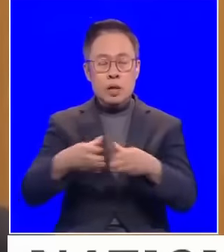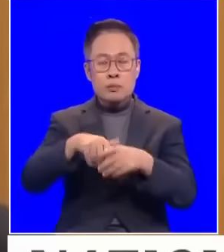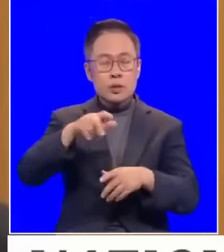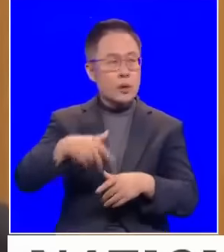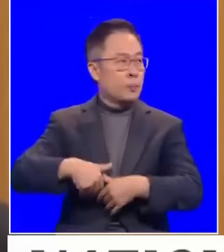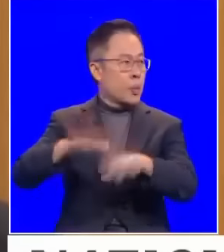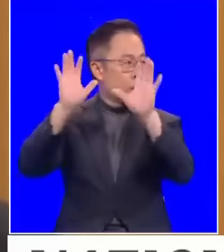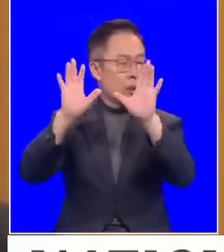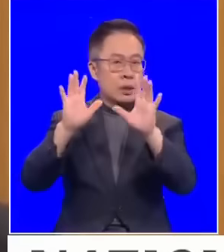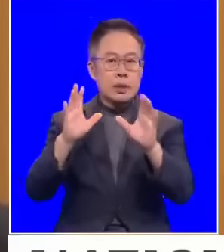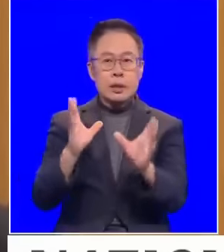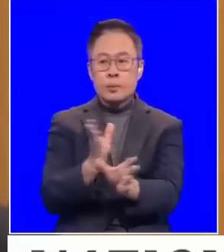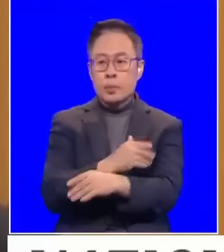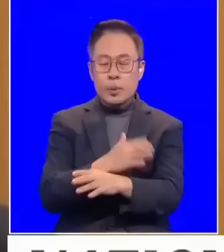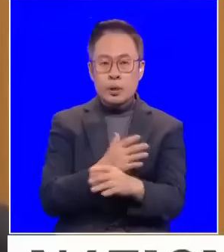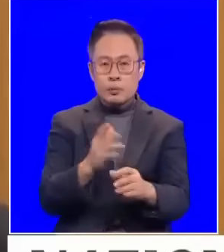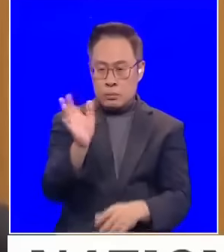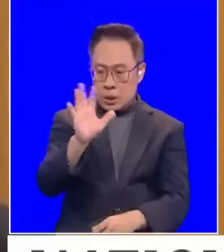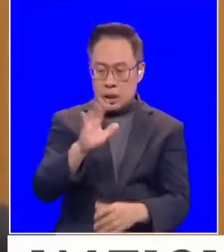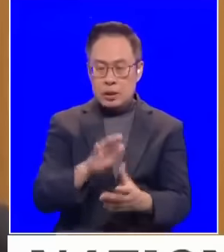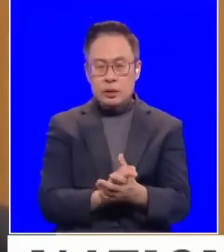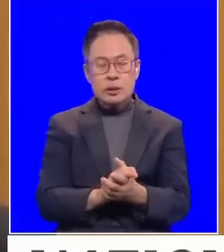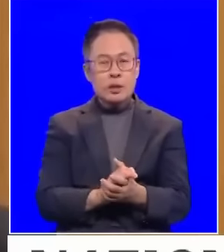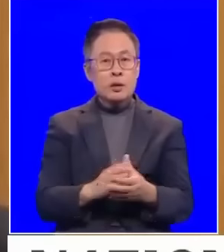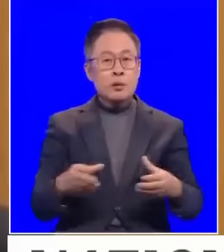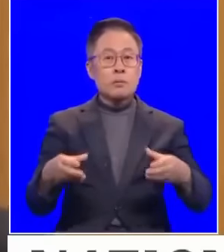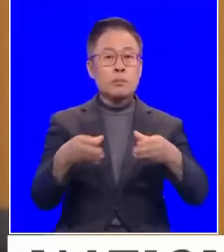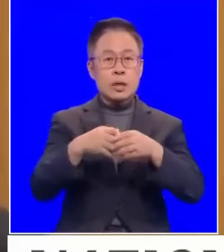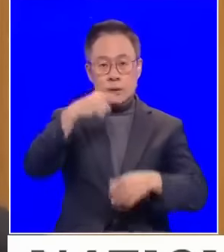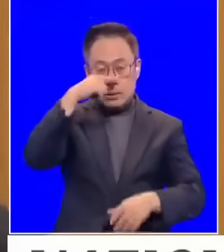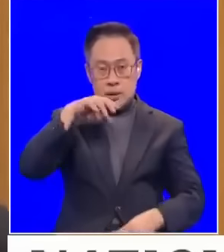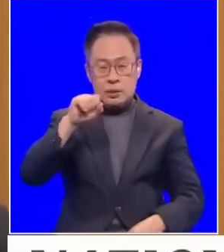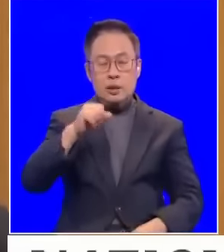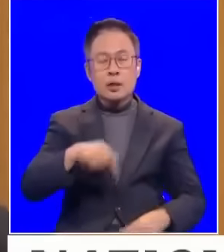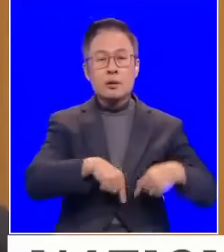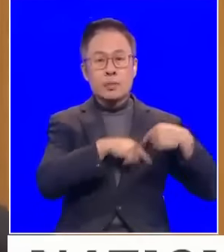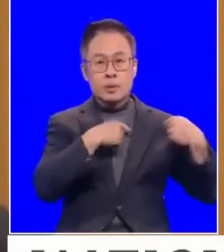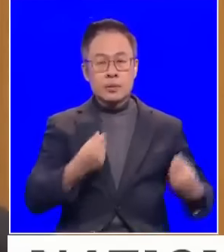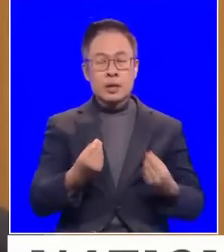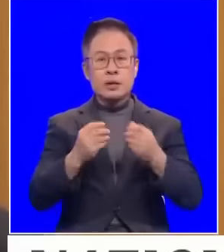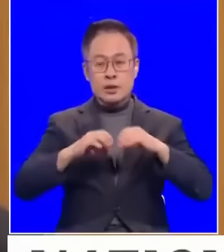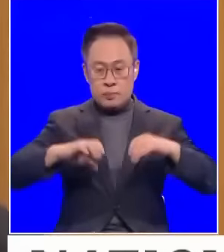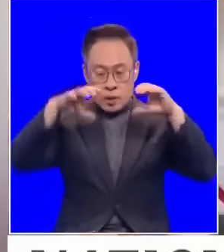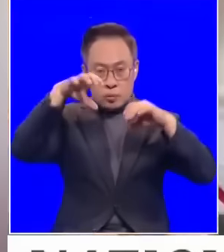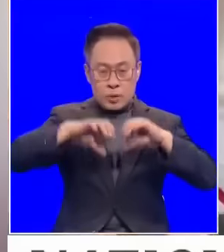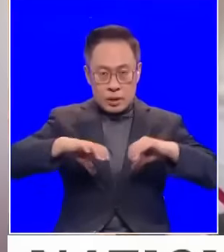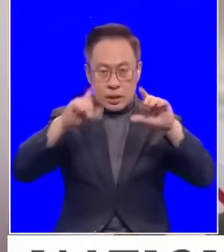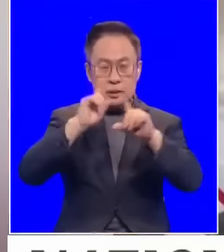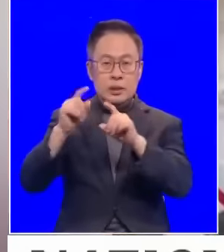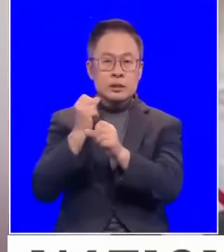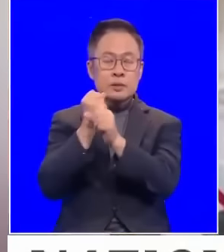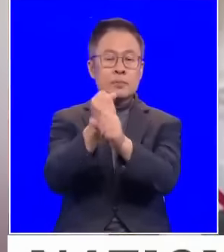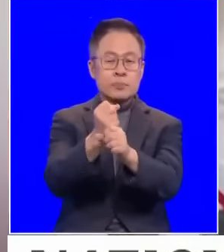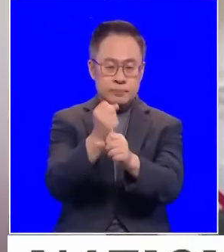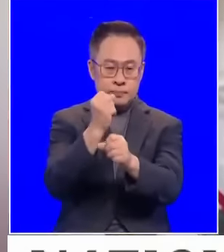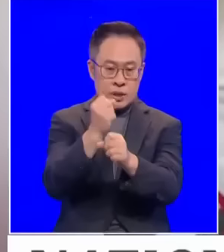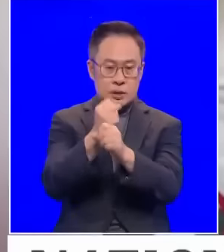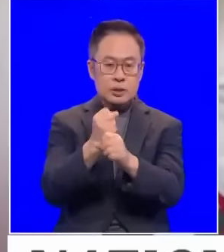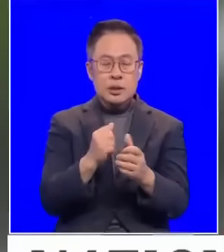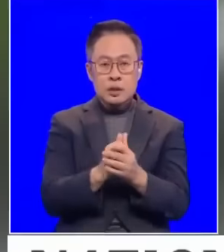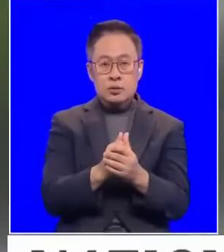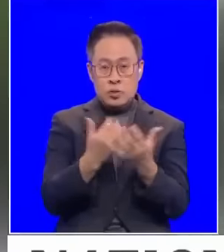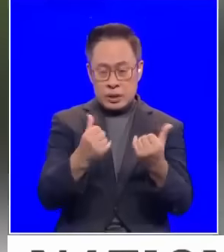อบนั้นๆท้ายที่สุดนี้ไทยสร้างไทยขอให้กำลังใจรัฐบาลและหน่วยงานที่เกี่ยวข้องหวังเป็นอย่างยิ่งว่าเวลาที่เหลือไม่ถึง1สั